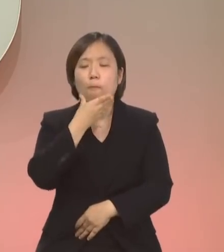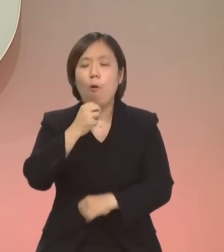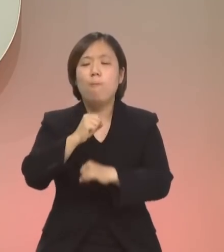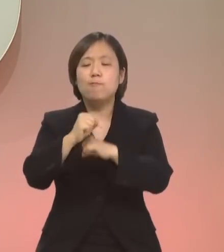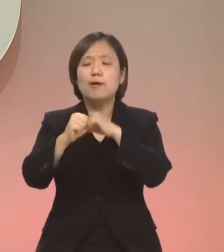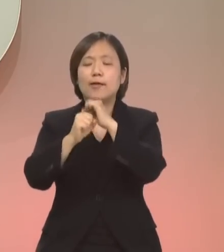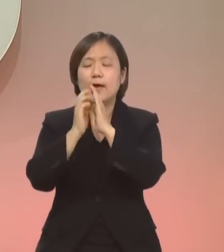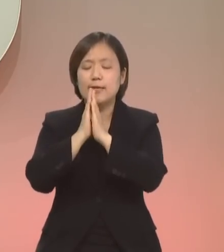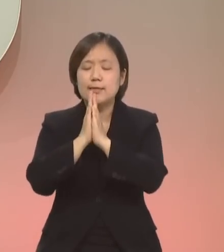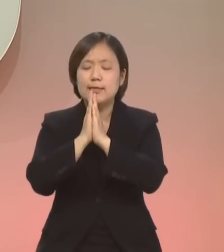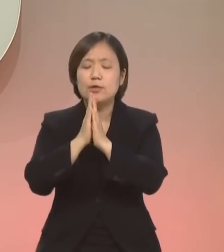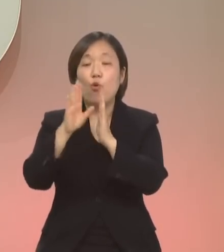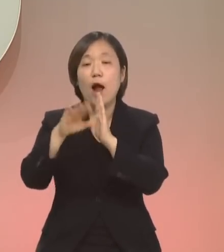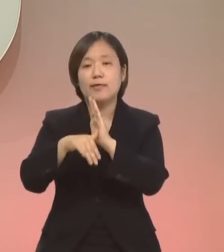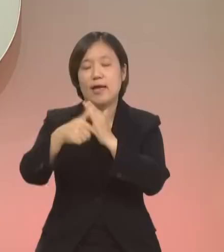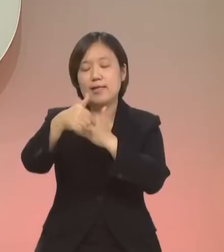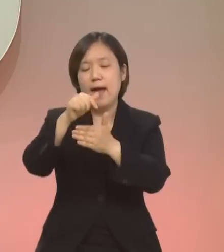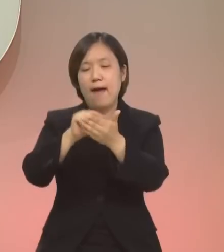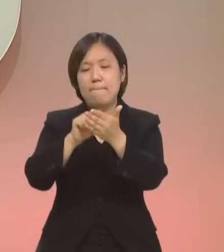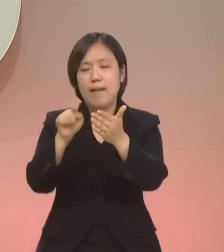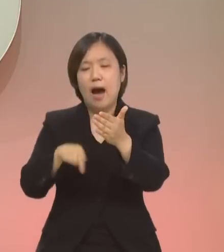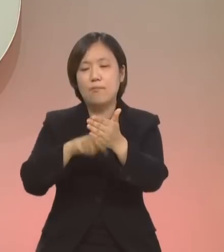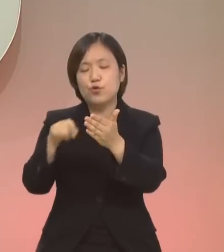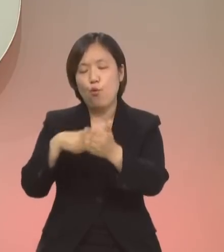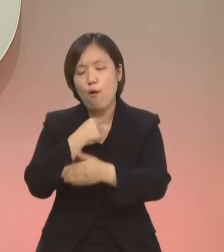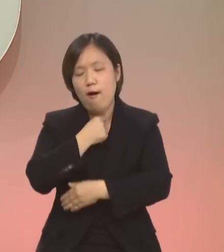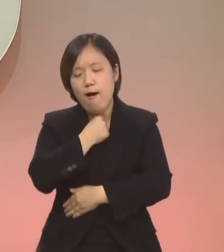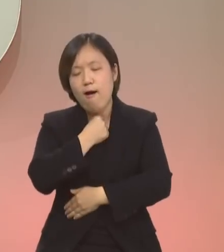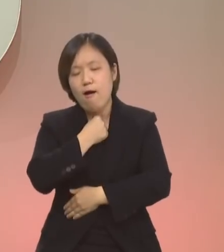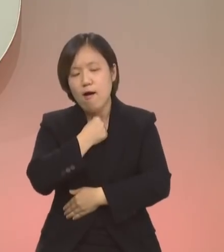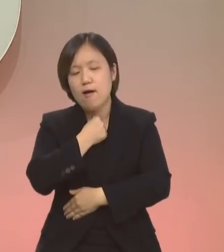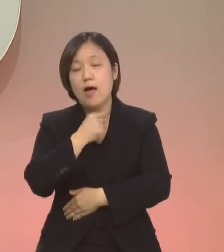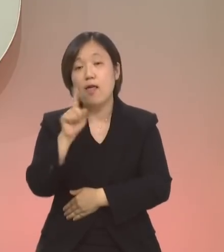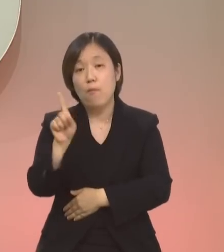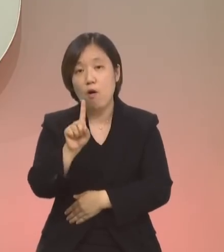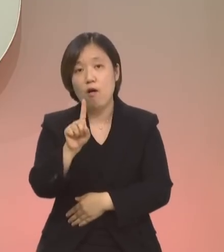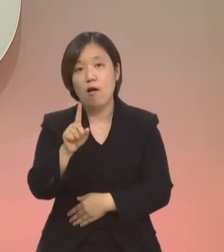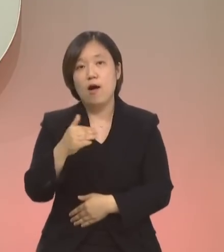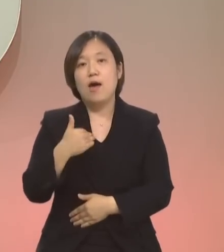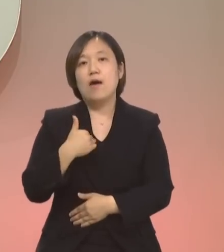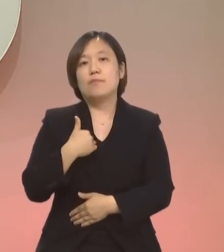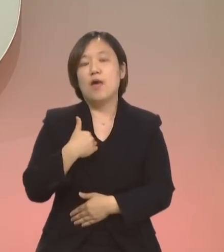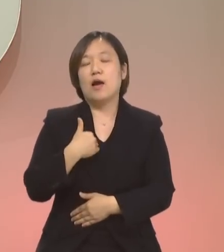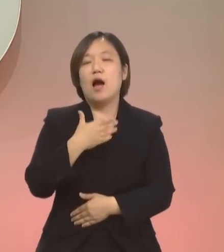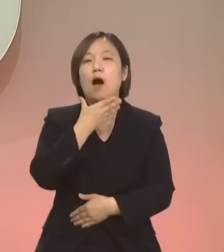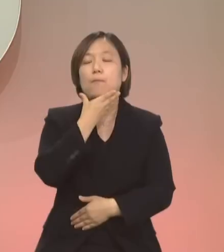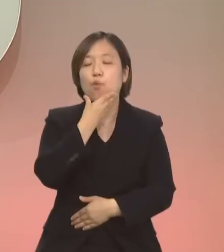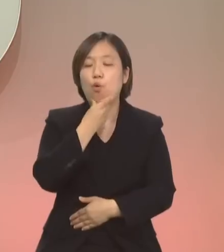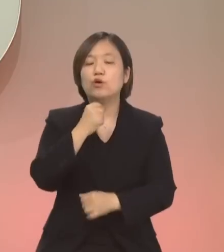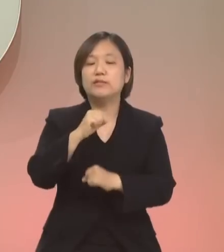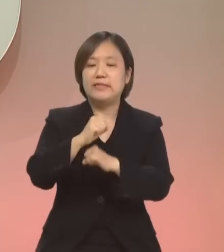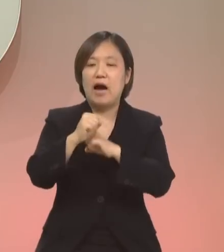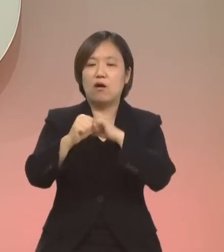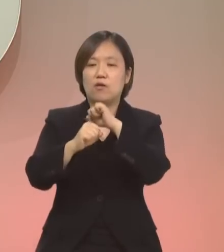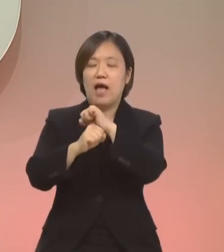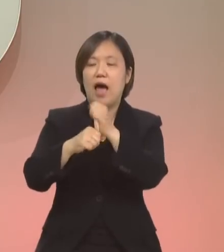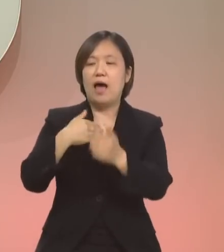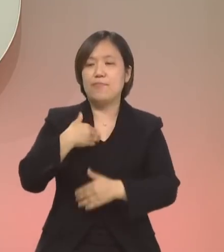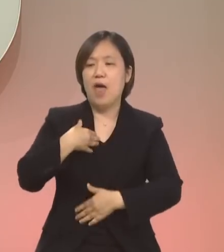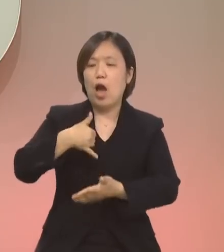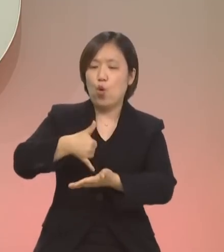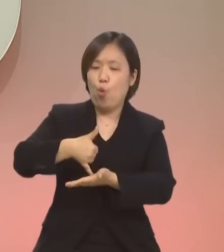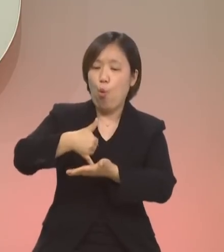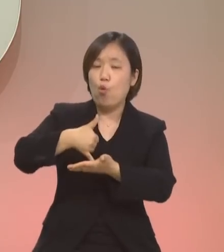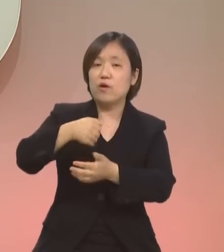항상 마음으로 발언하기를 제가 염불을 한 공덕이 있거나 제가 지금 복을 지은